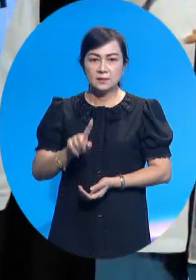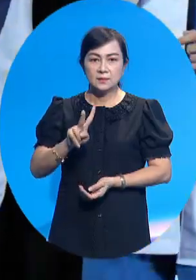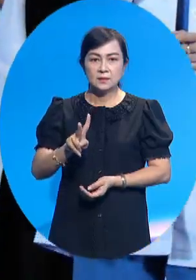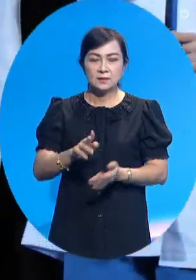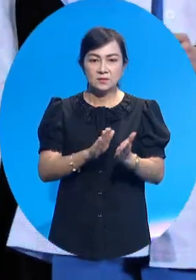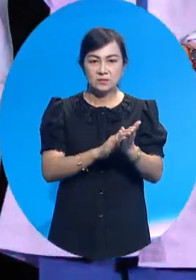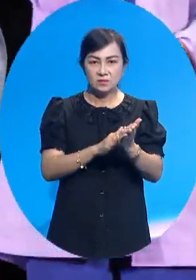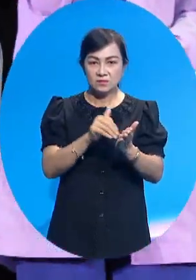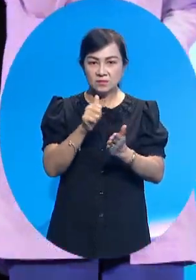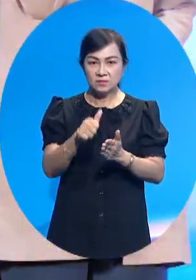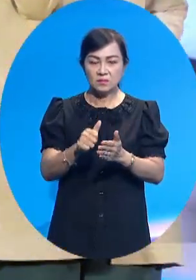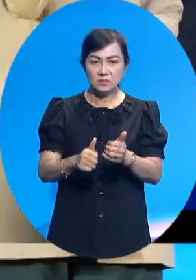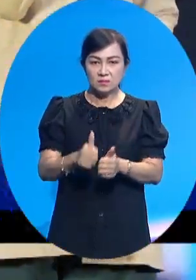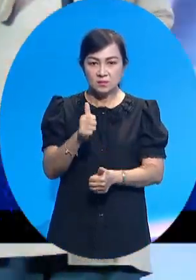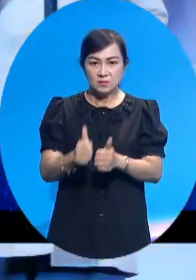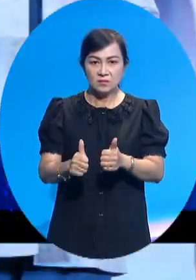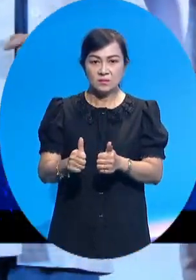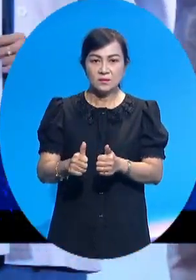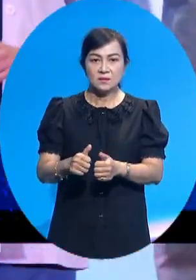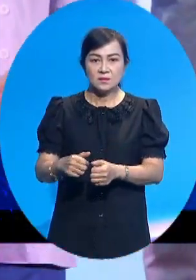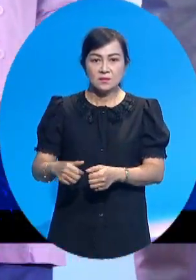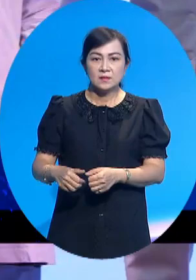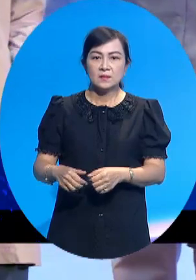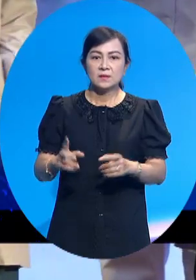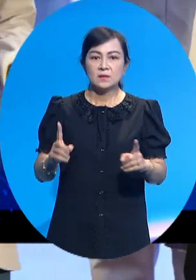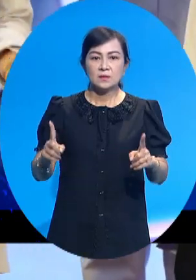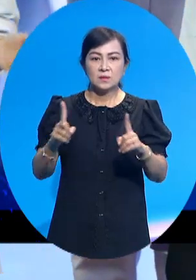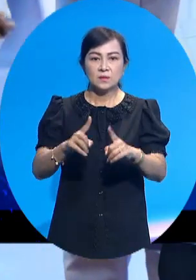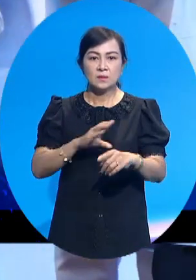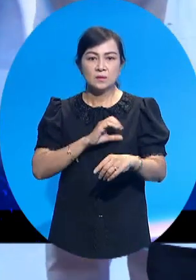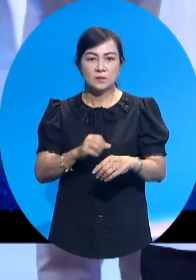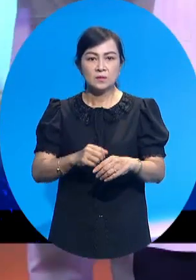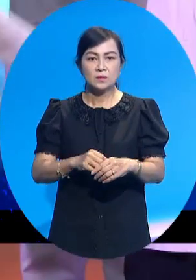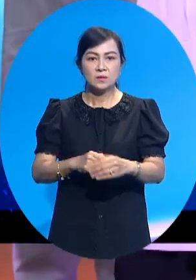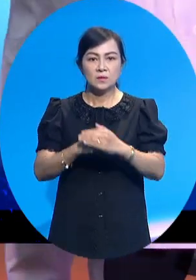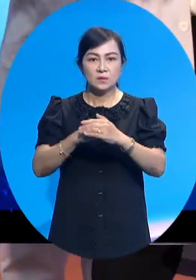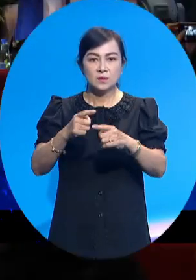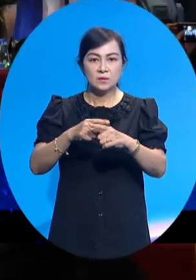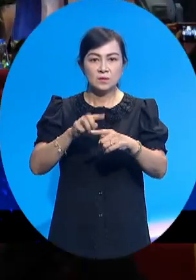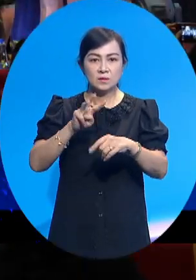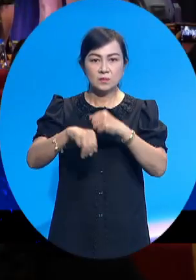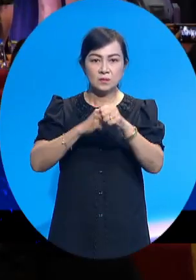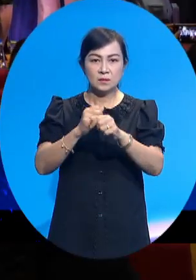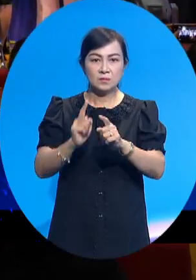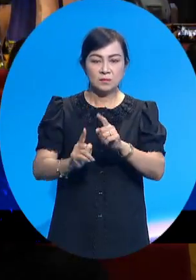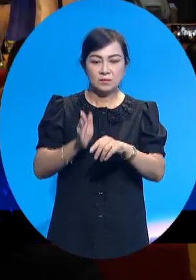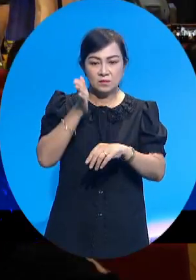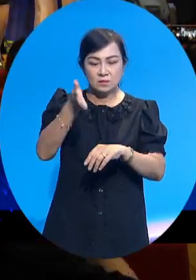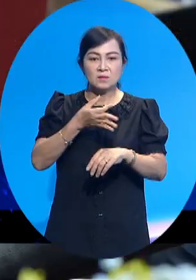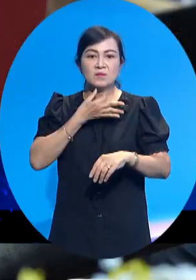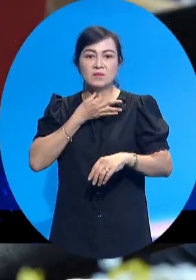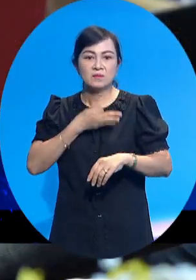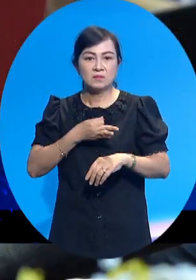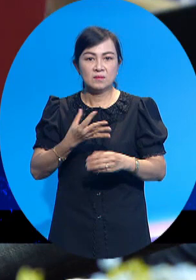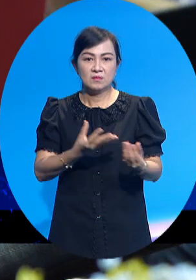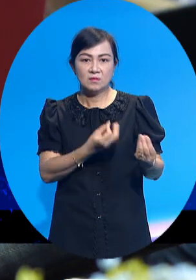12 thí sinh xuất sắc nhất của Én vàng UMC đã tranh tài tại vòng chung kết với chủ đề Tôn vinh giá trị 30 năm vươn tầm khát vọng,